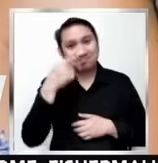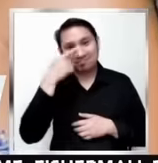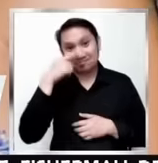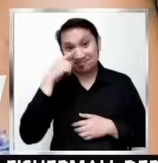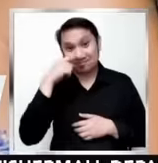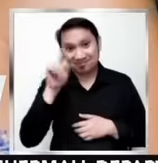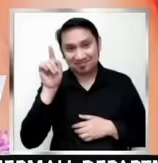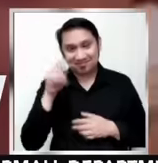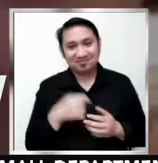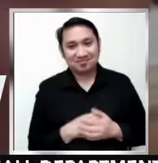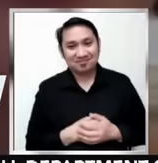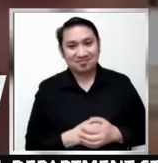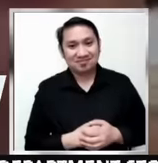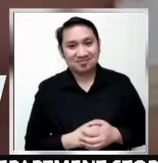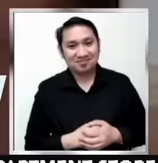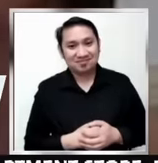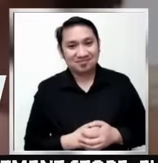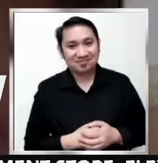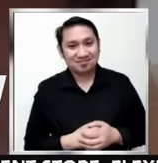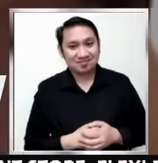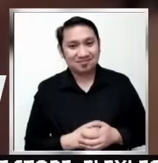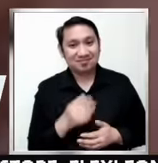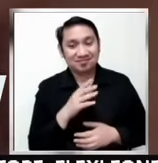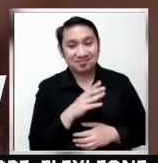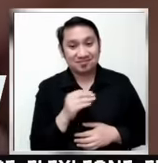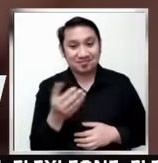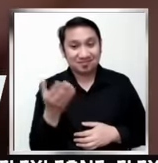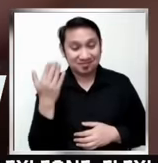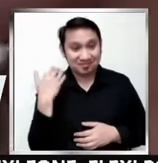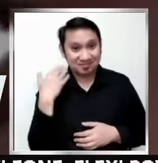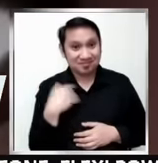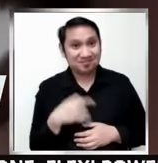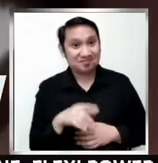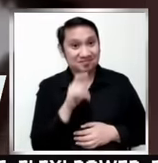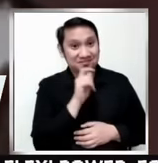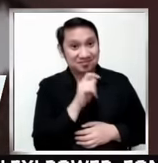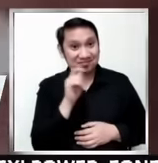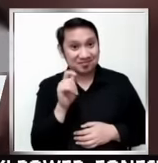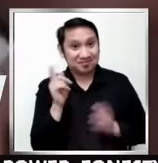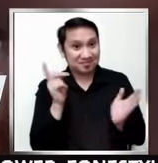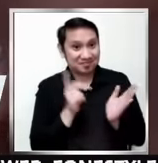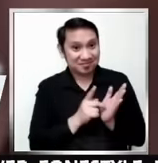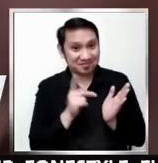Porcil ng Thailand. At kung dati sa TikTok lang ang kanilang kulitan,